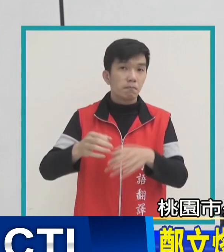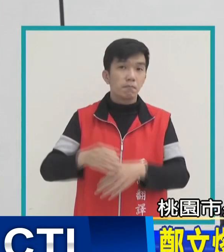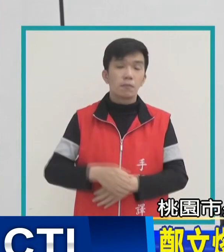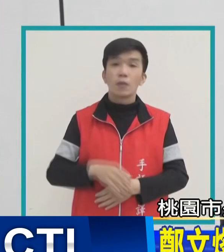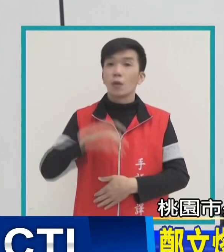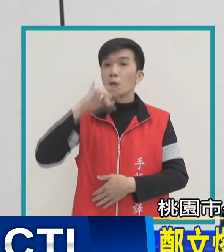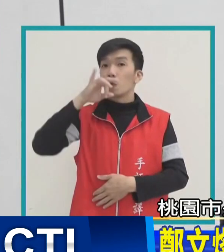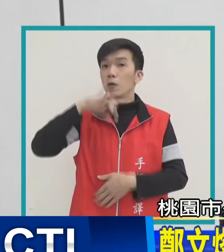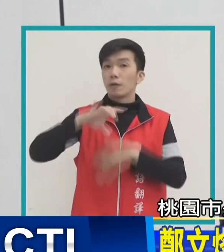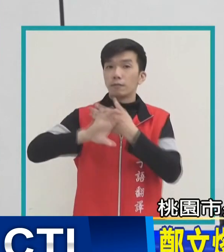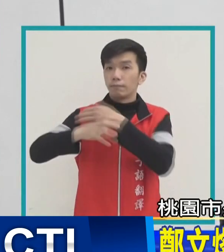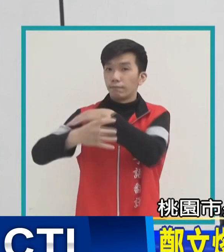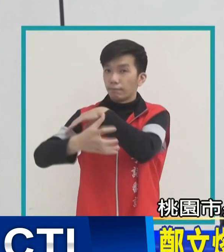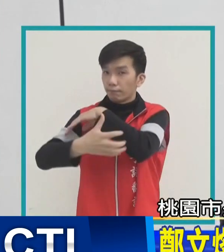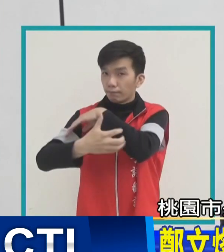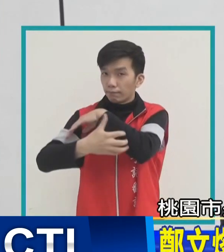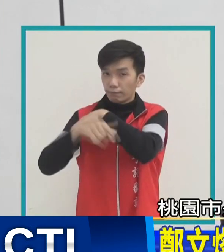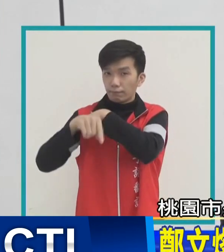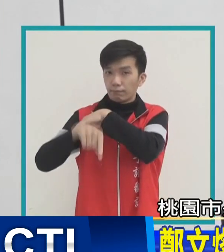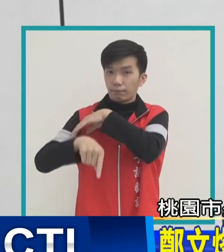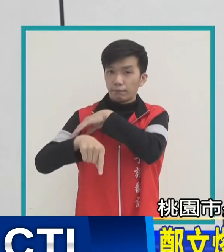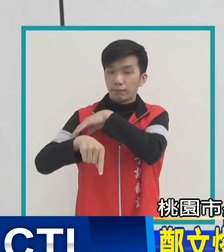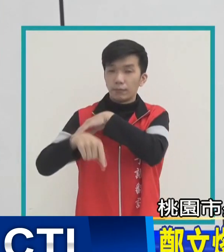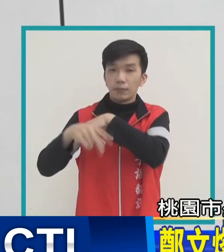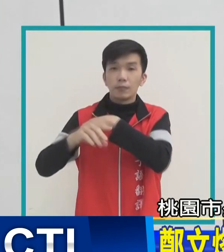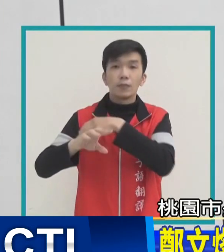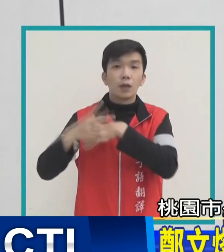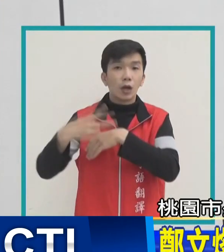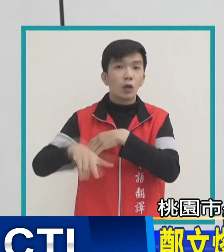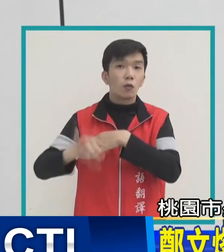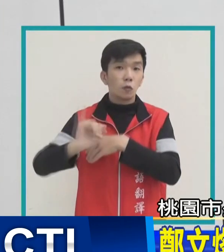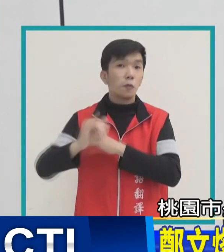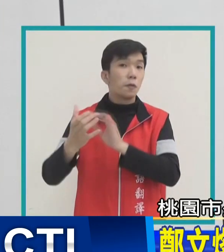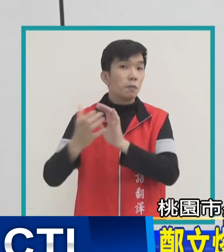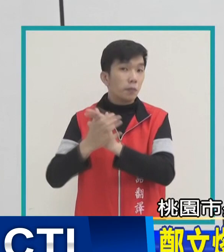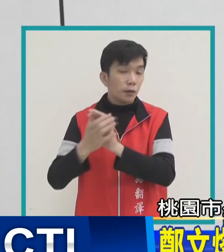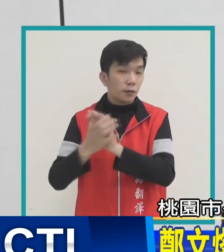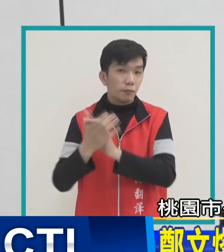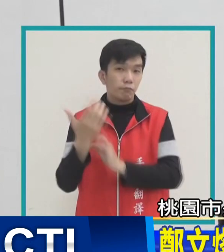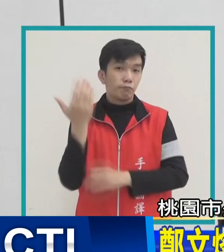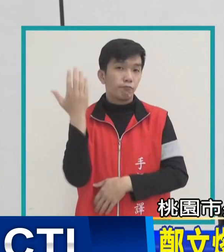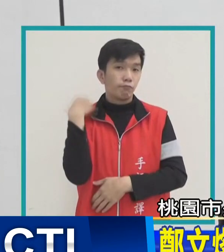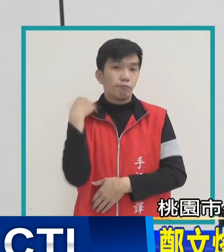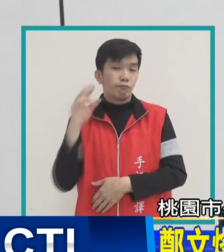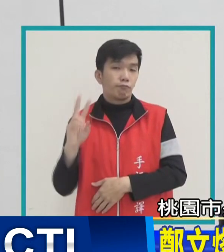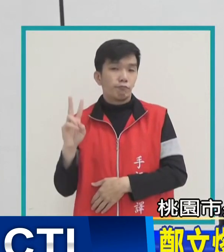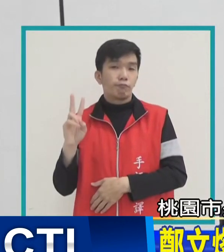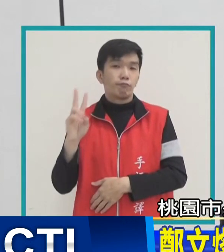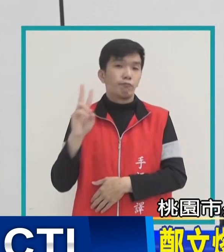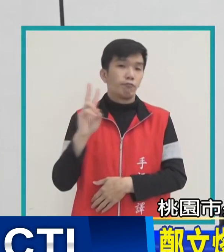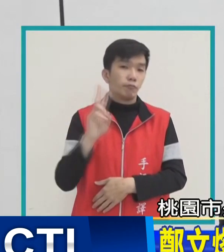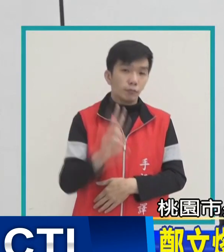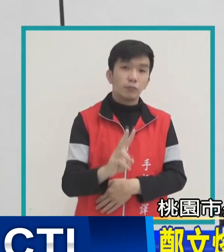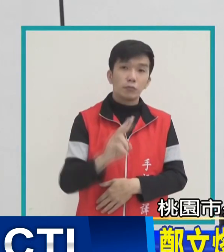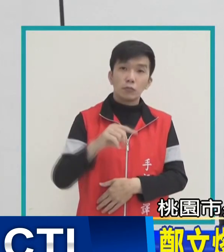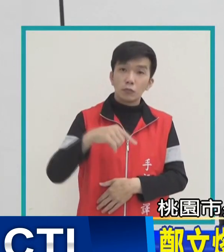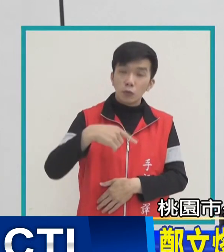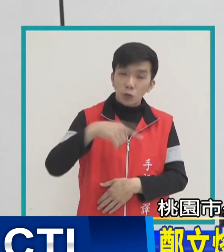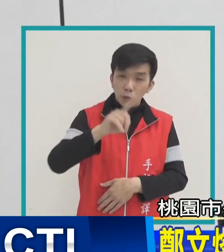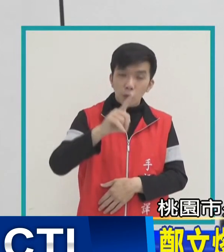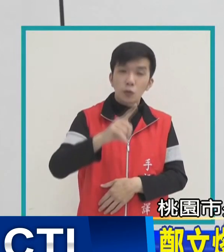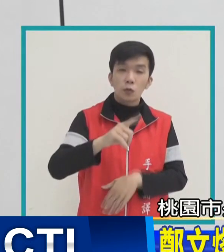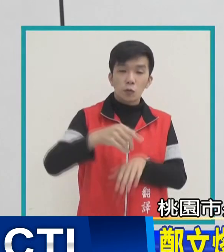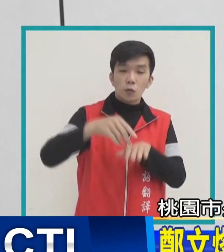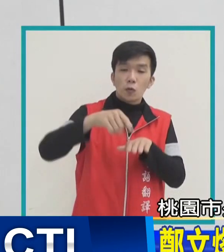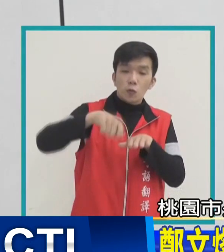这个越南籍移工呢，他跟他的这个女友曾经到这个工作坊去做这个